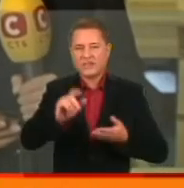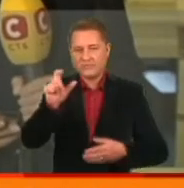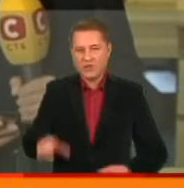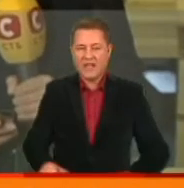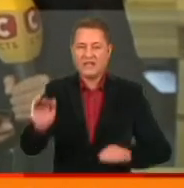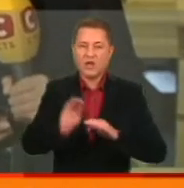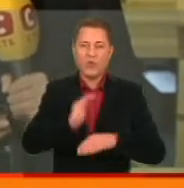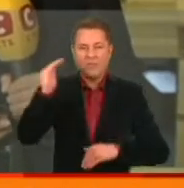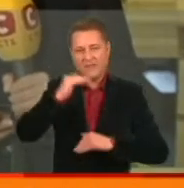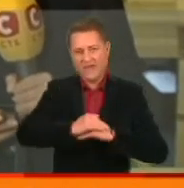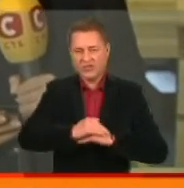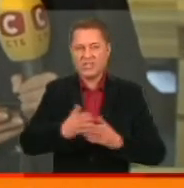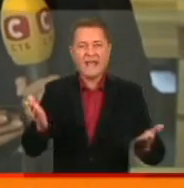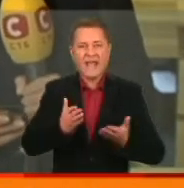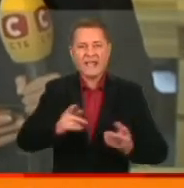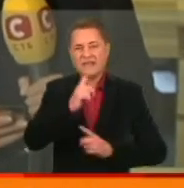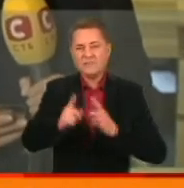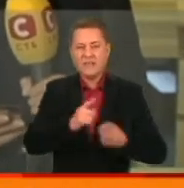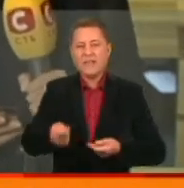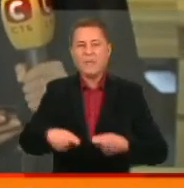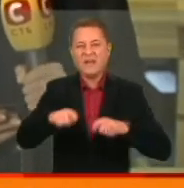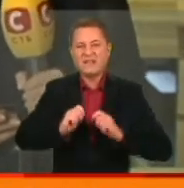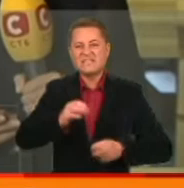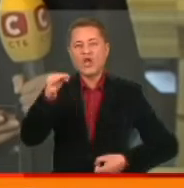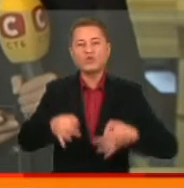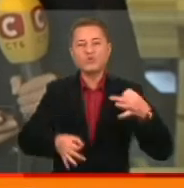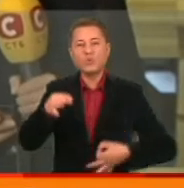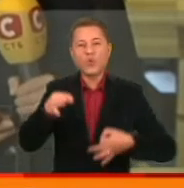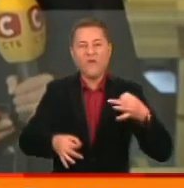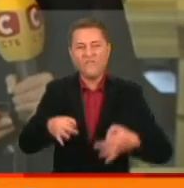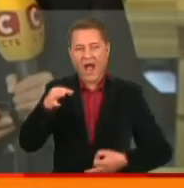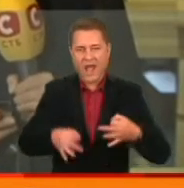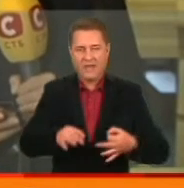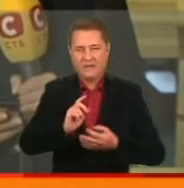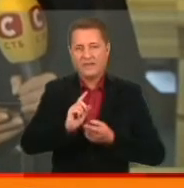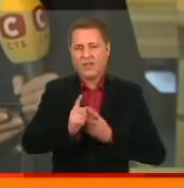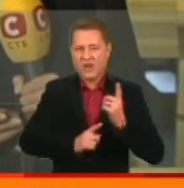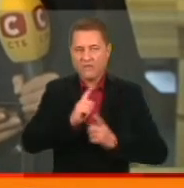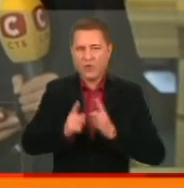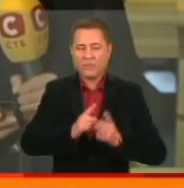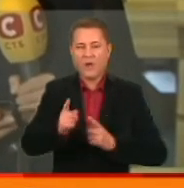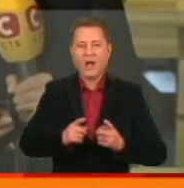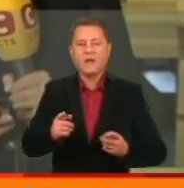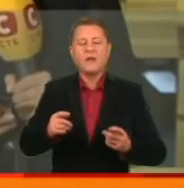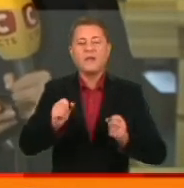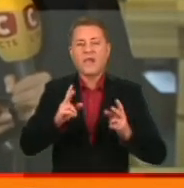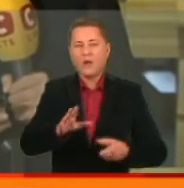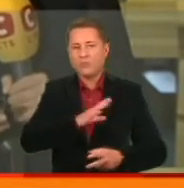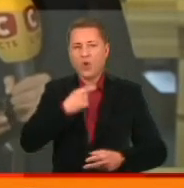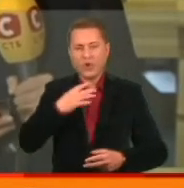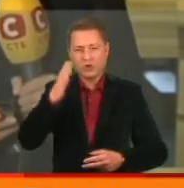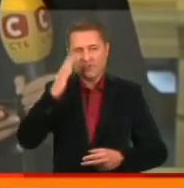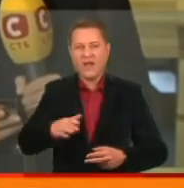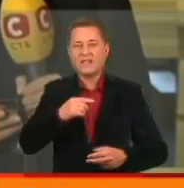Інно, вечір добрий. Які ж зміни принесе судова реформа? І чи справді були факти кнопкодавства під час голосування у залі, як це заявляли